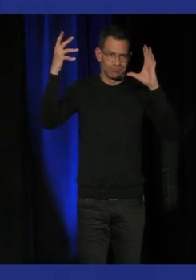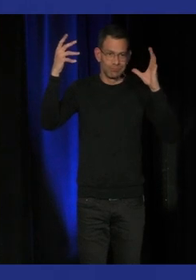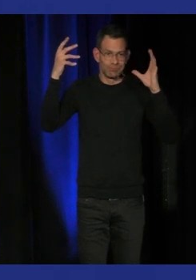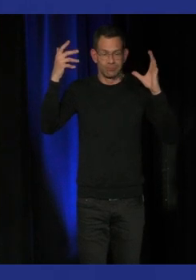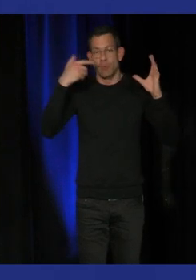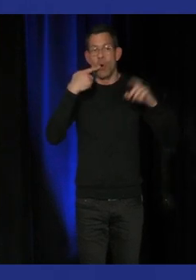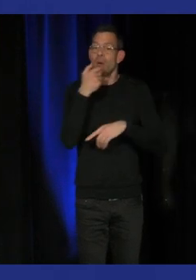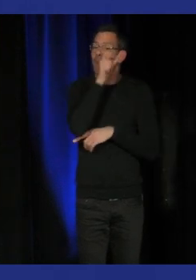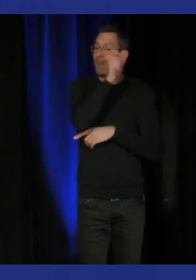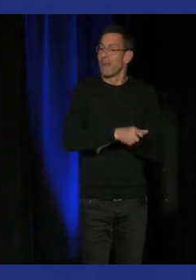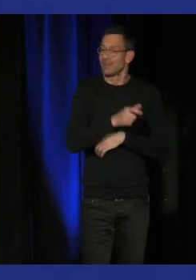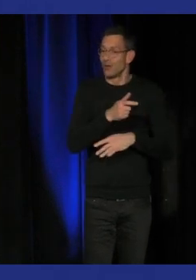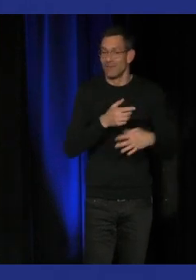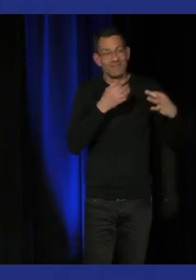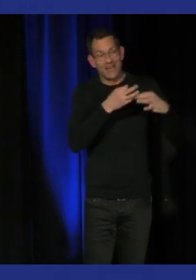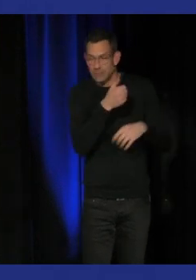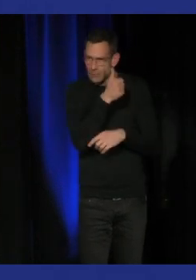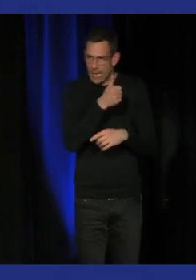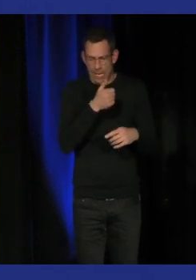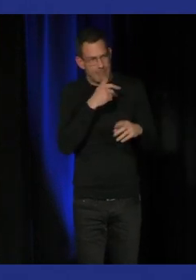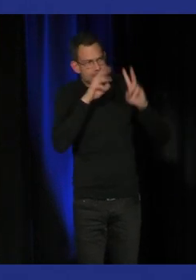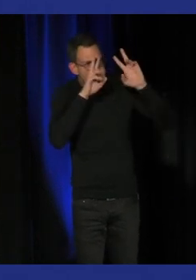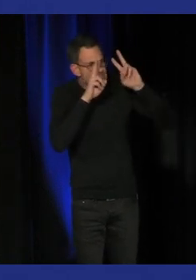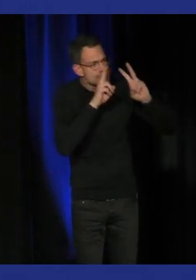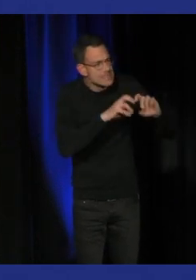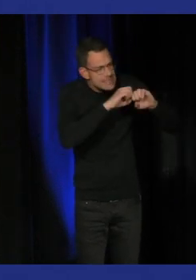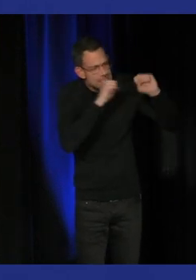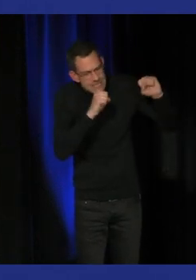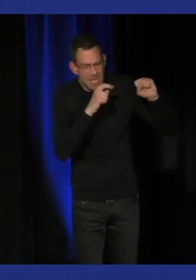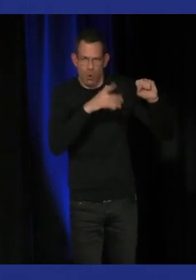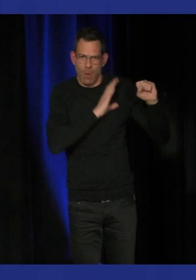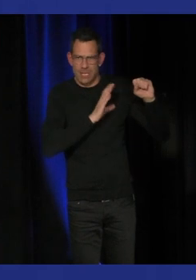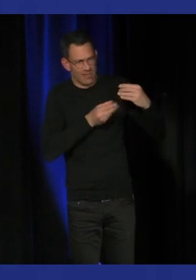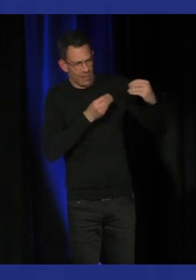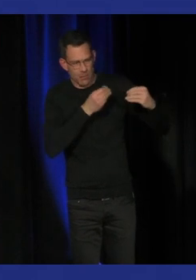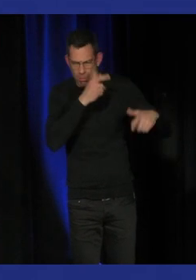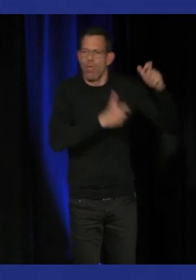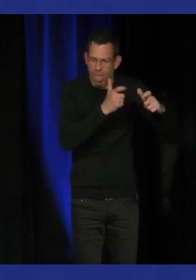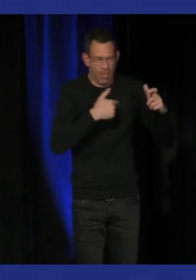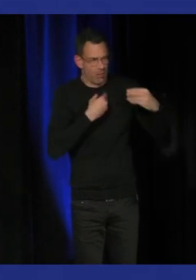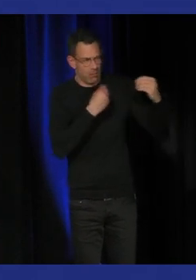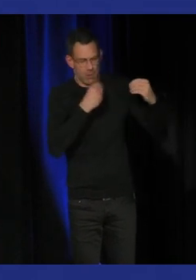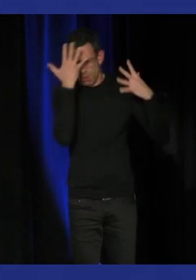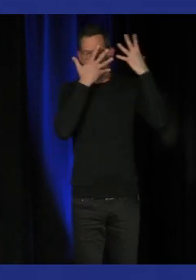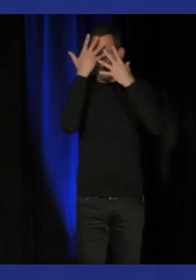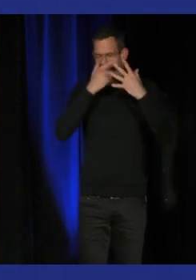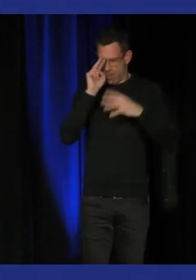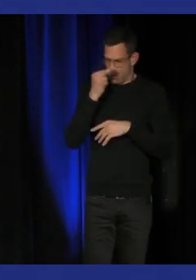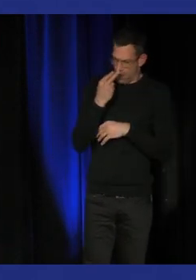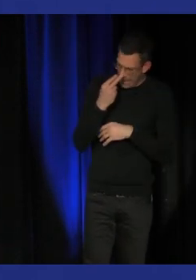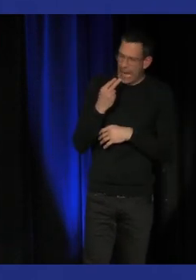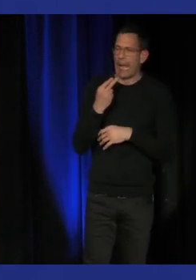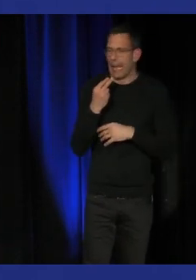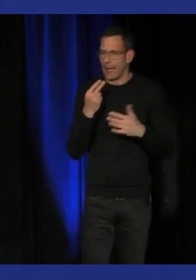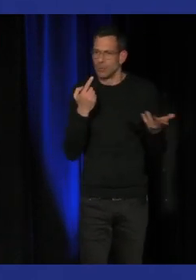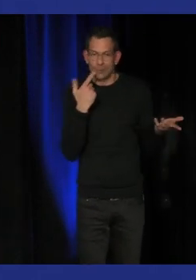valides aussi est importante à interroger, bousculer, pour mieux saisir justement les limites aussi conceptuelles et pratiques qui persistent